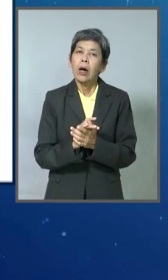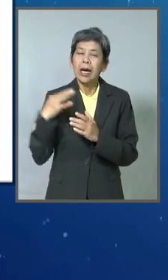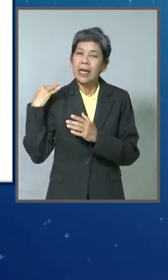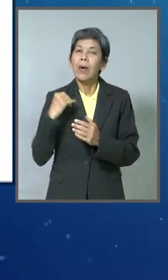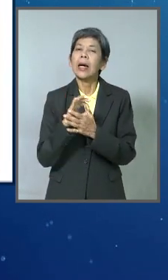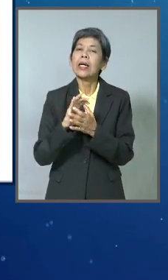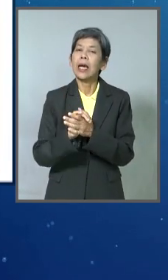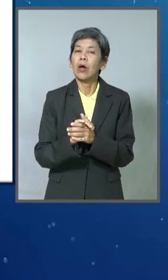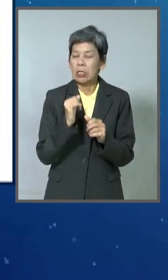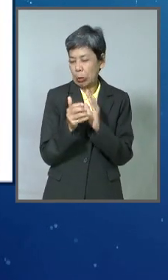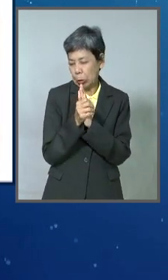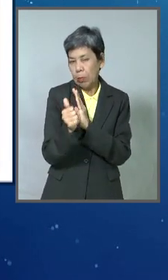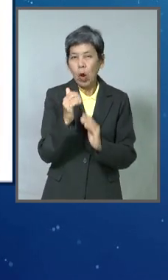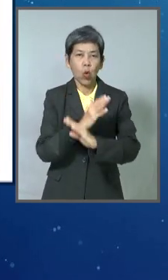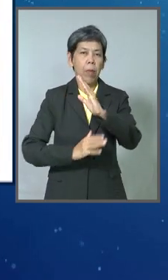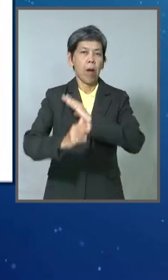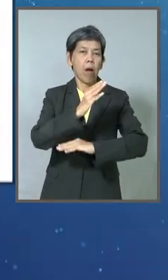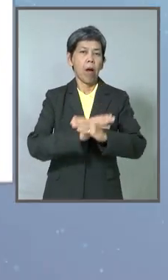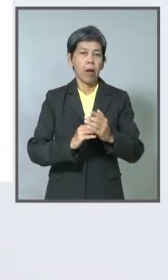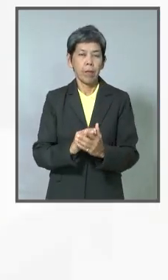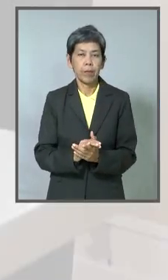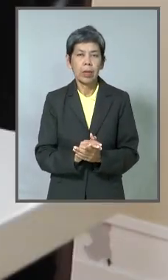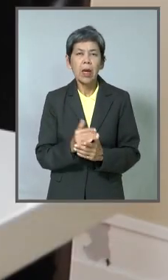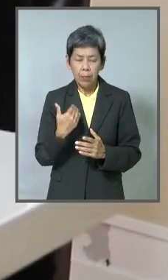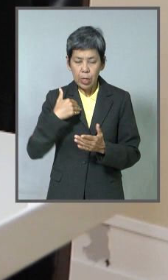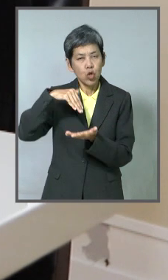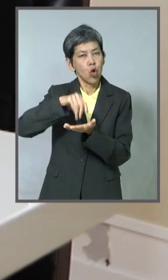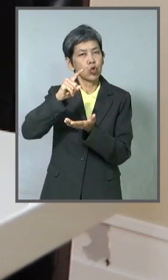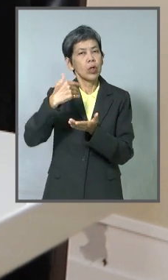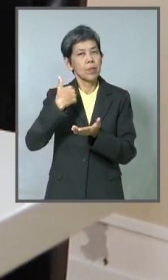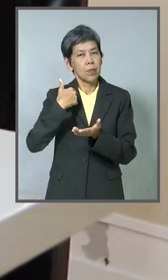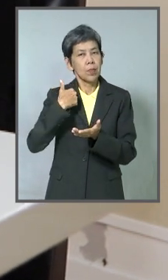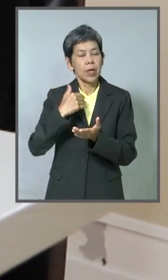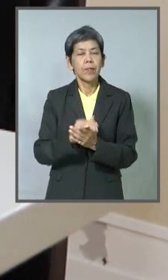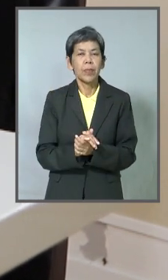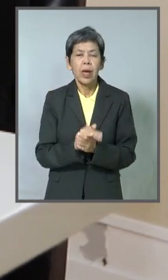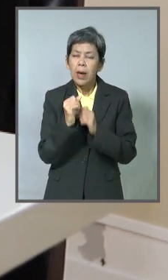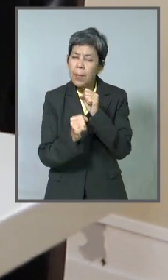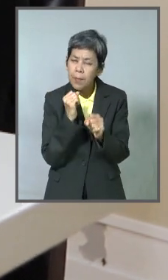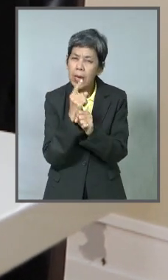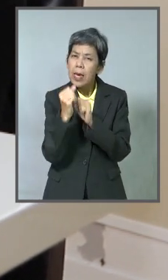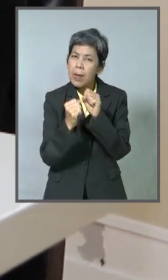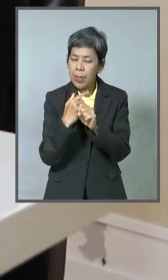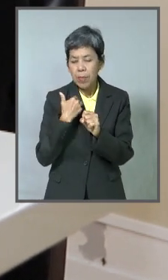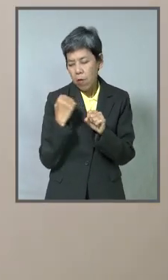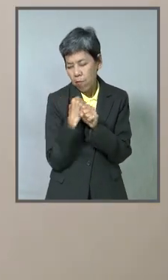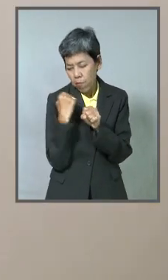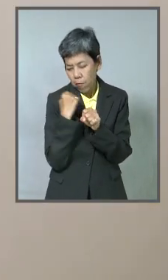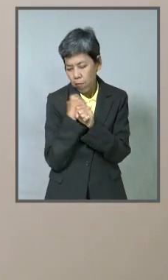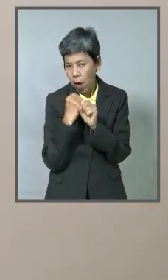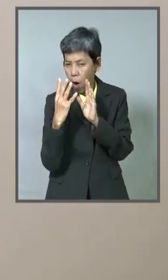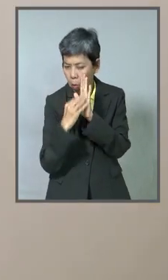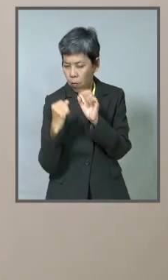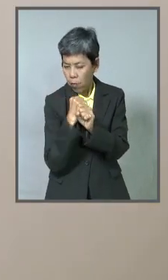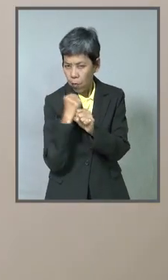มวงเล็บเชี่ยวชาญผู้พิการนะคะซึ่งเราก็มีศูนย์จังหวัดเนี่ยทุกปีจะต้องมีการฝึกซ้อมนะคะฝึกซ้อ